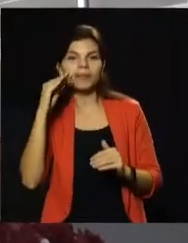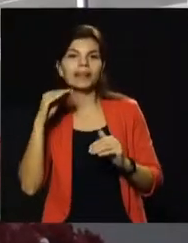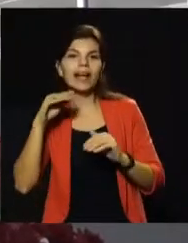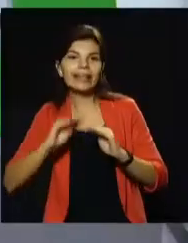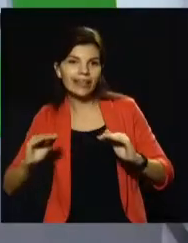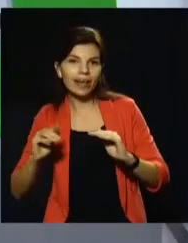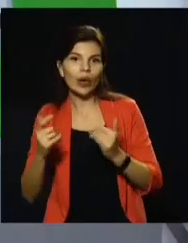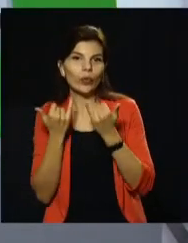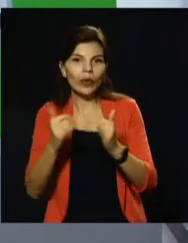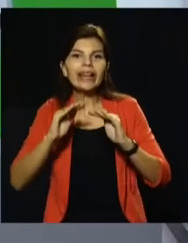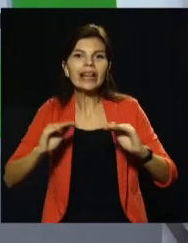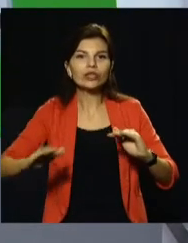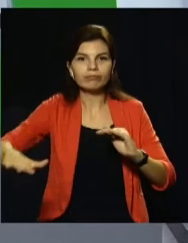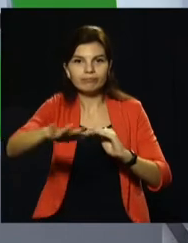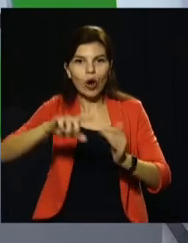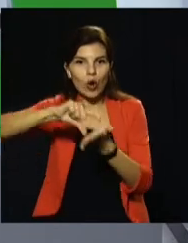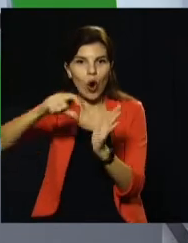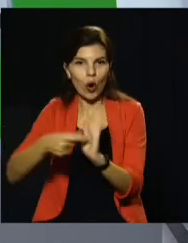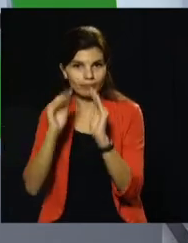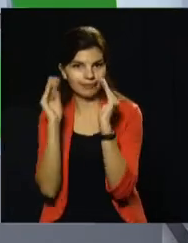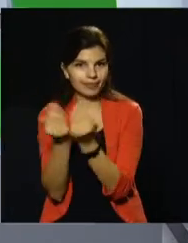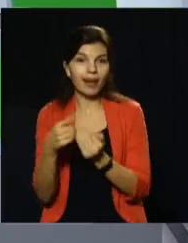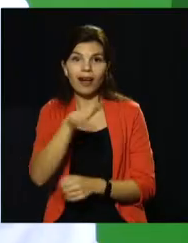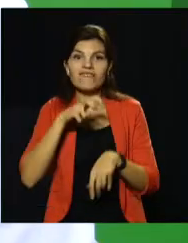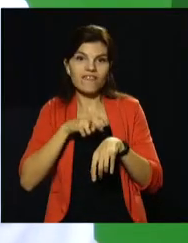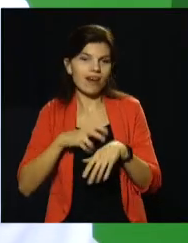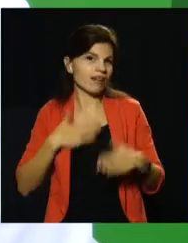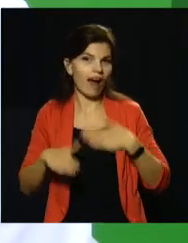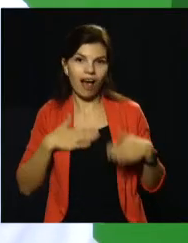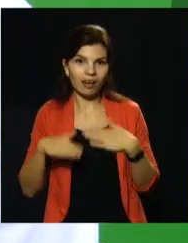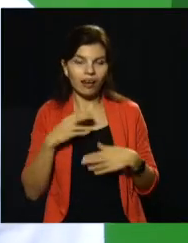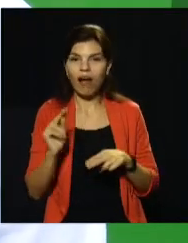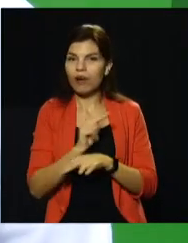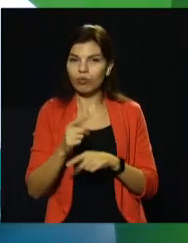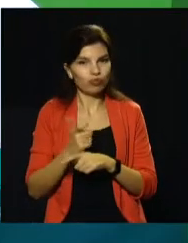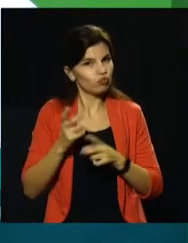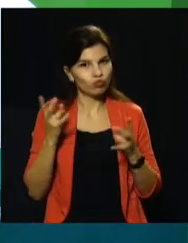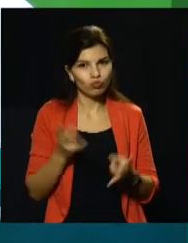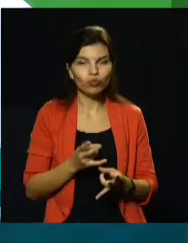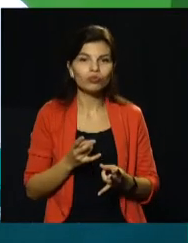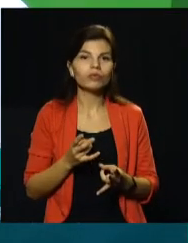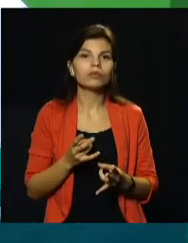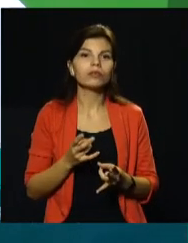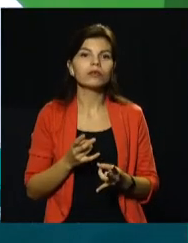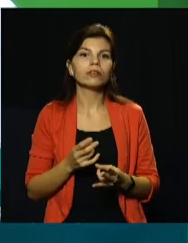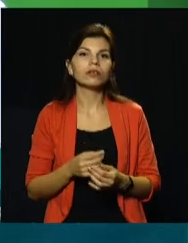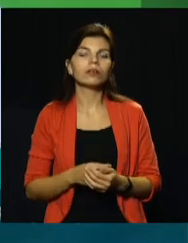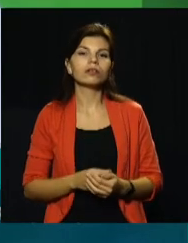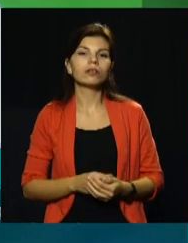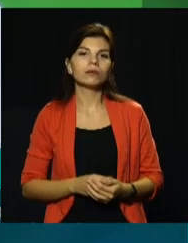них облаштували дитячий куточок. Медики трансформаціям радіють. Ремонт був дуже необхідним, так як